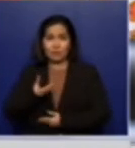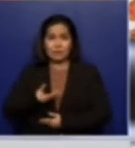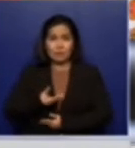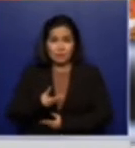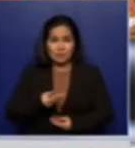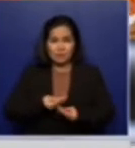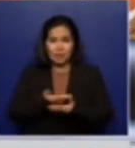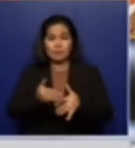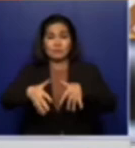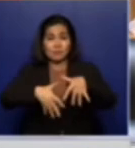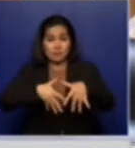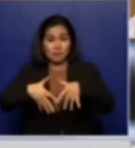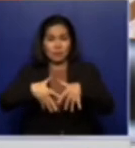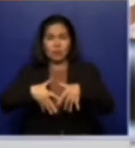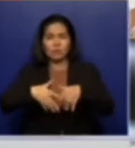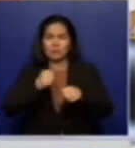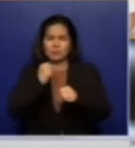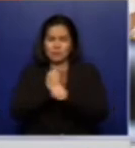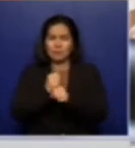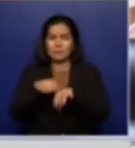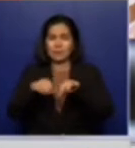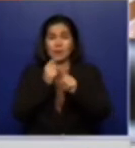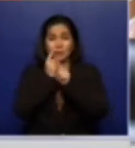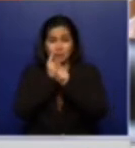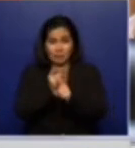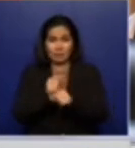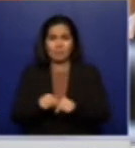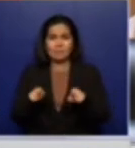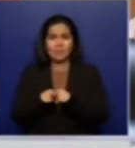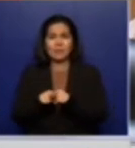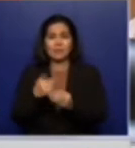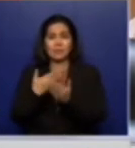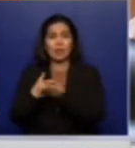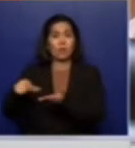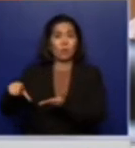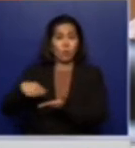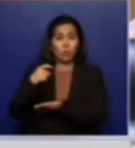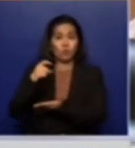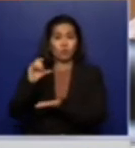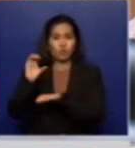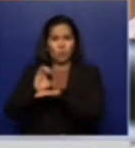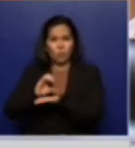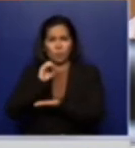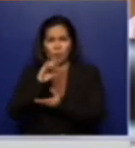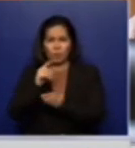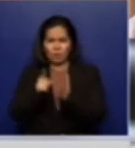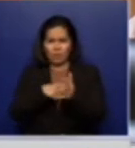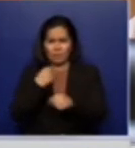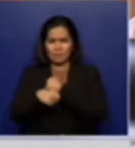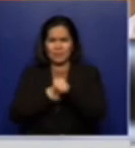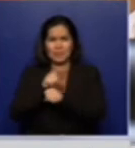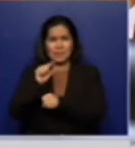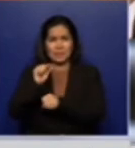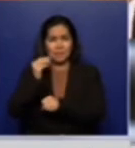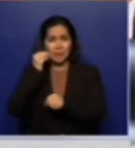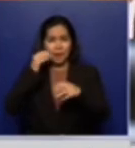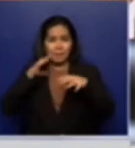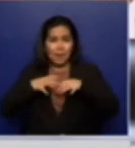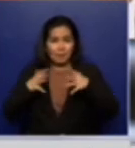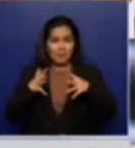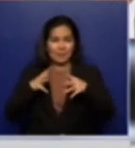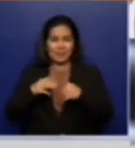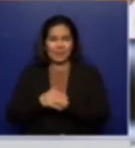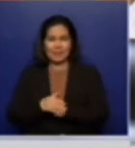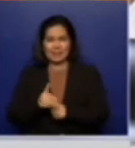ไปเหมือนกรณีงบโอนนี่แหละครับครูบางคนมาหาผมบอกว่า20ปีไม่เคยได้บ้านพักได้บ้านพักหลัง